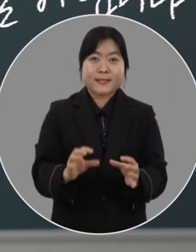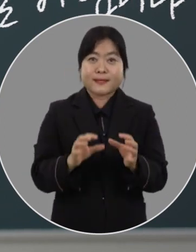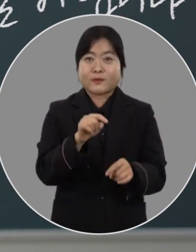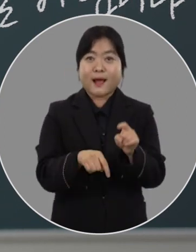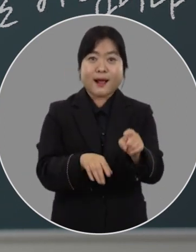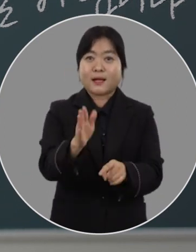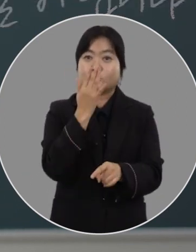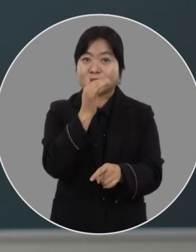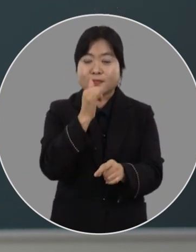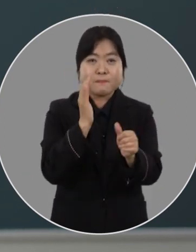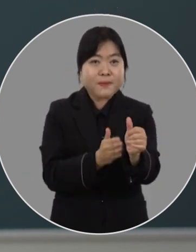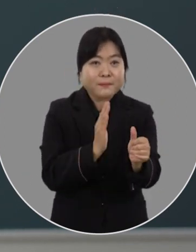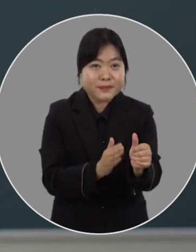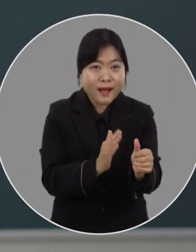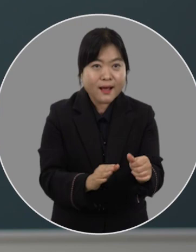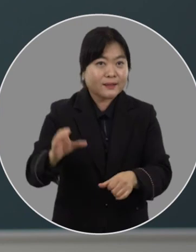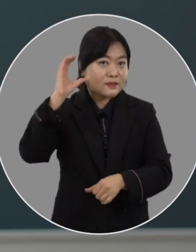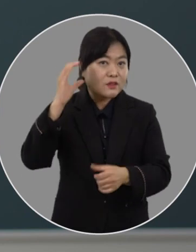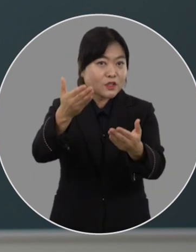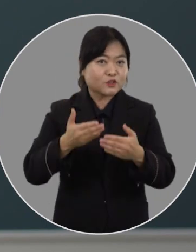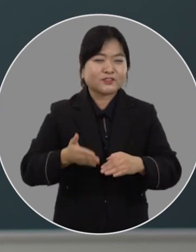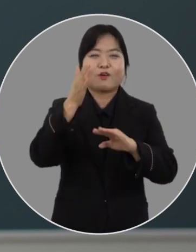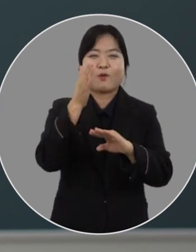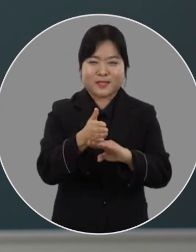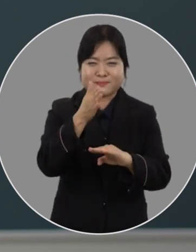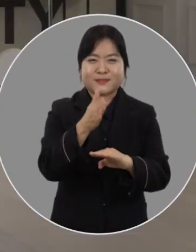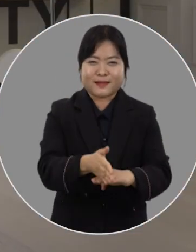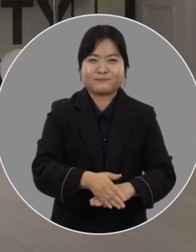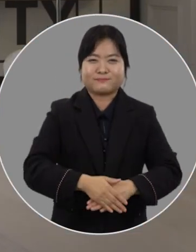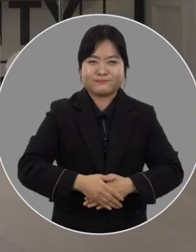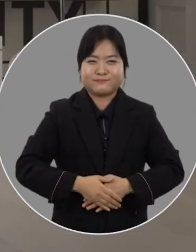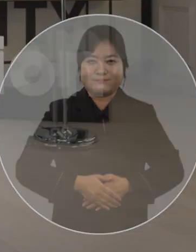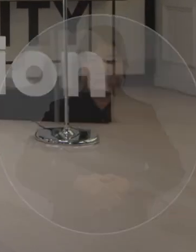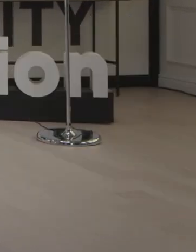공감의 세계로 나아가실 수 있기 바랍니다. 경청해 주셔서 감사합니다.